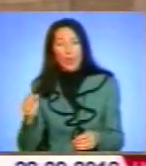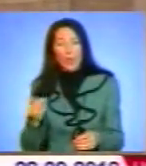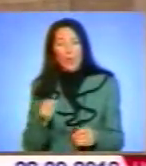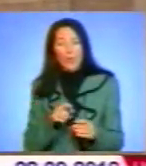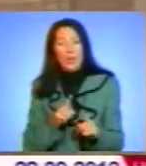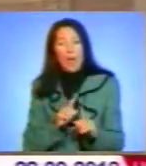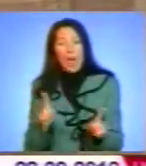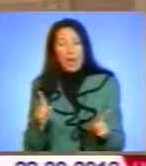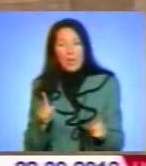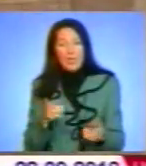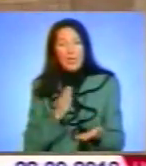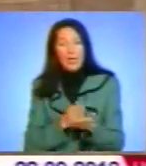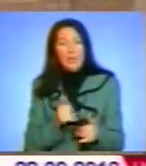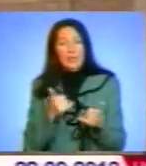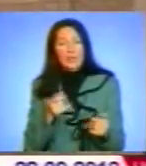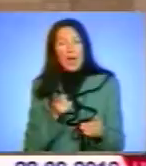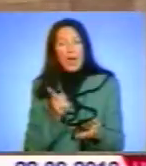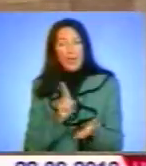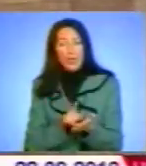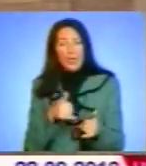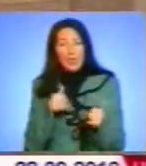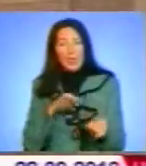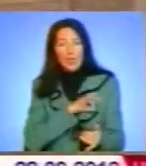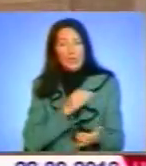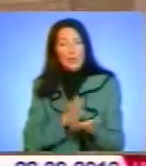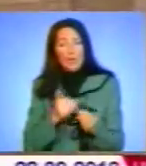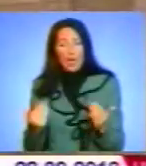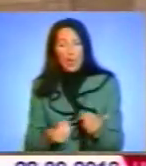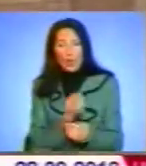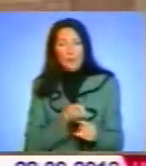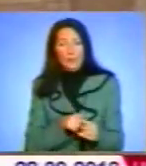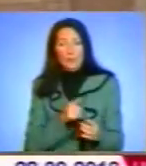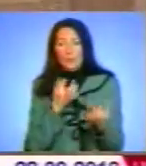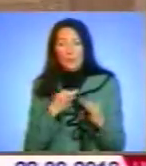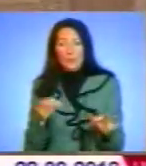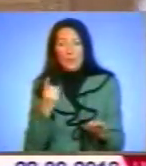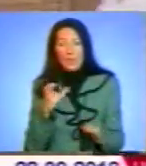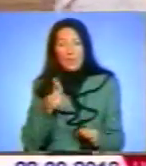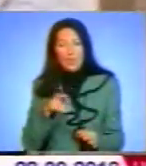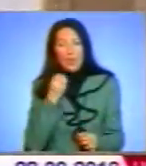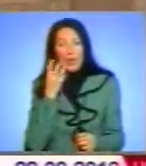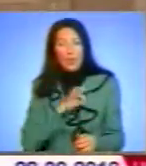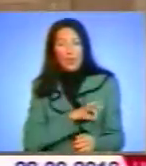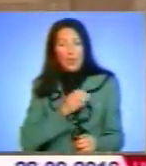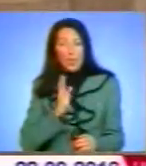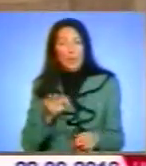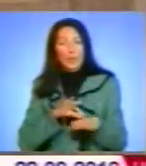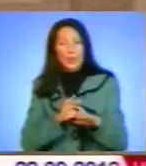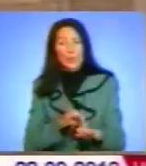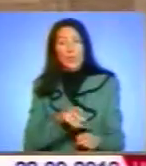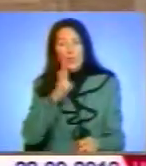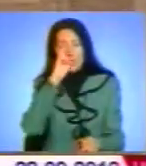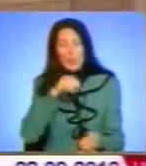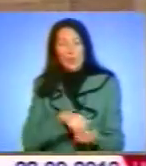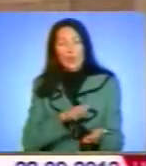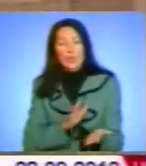що ця функція для нотаріусів є нова. І це неприпустимо, що з 1 січня, коли нотаріуси будуть проводити державну реєстрацію